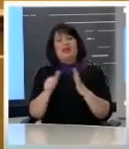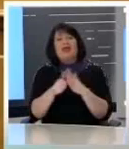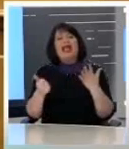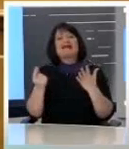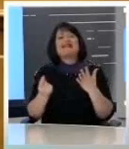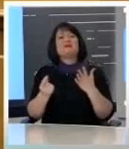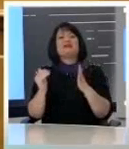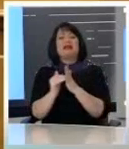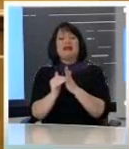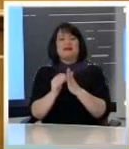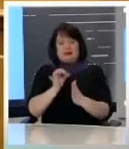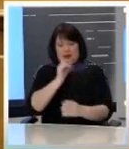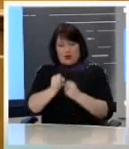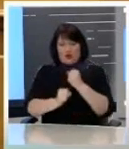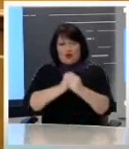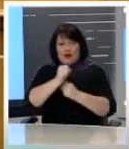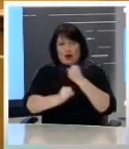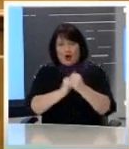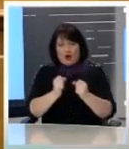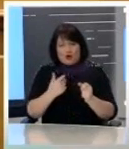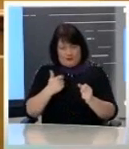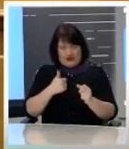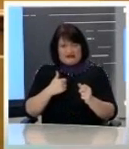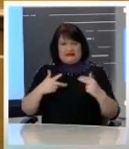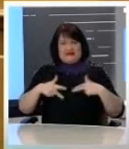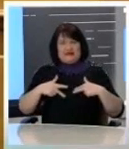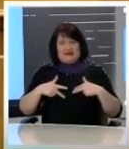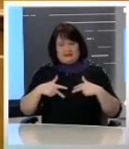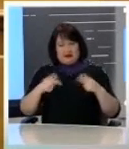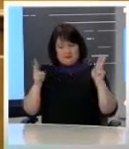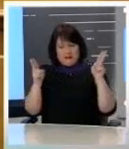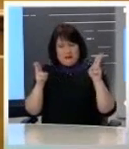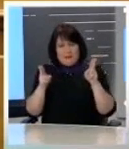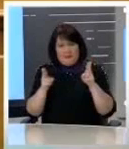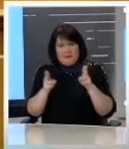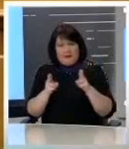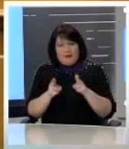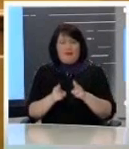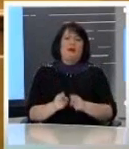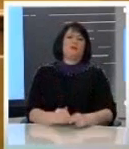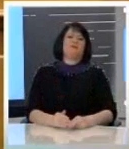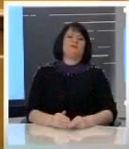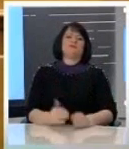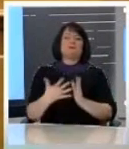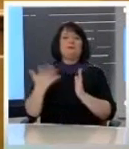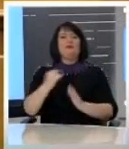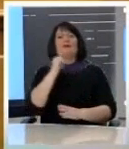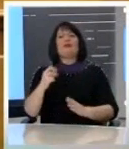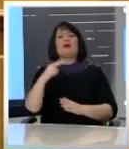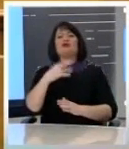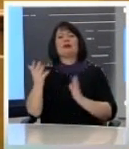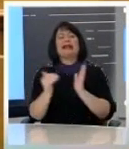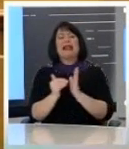18.000-16.500. Κάθε χρόνο δηλαδή, στα χρόνια της διακυβέρνησής σας, γίνονταν από 15 έως